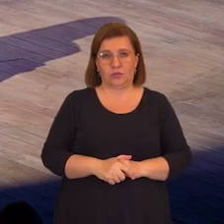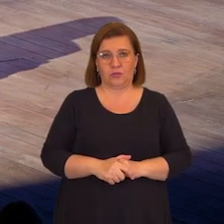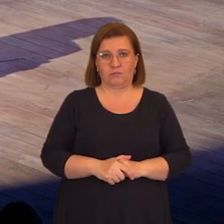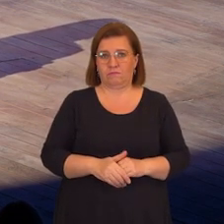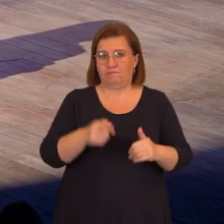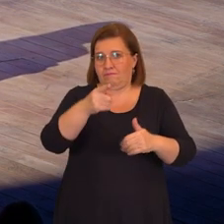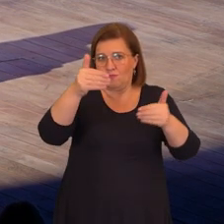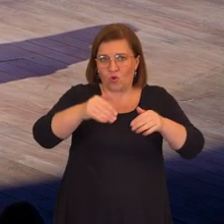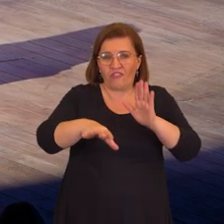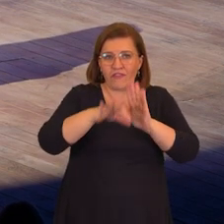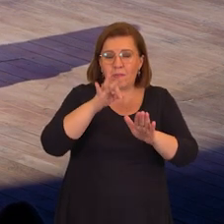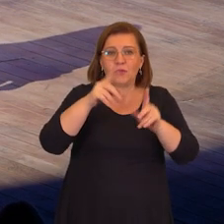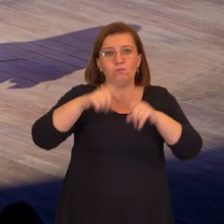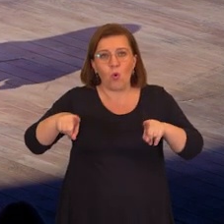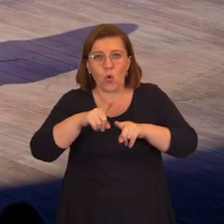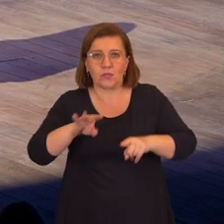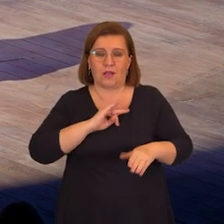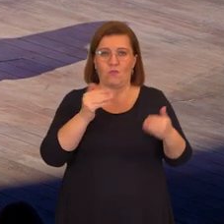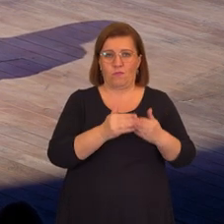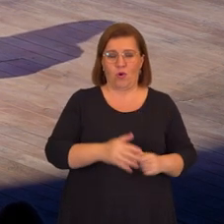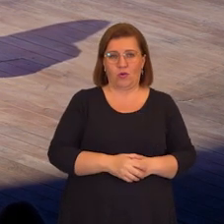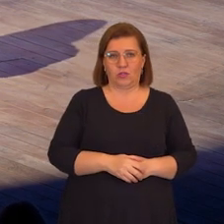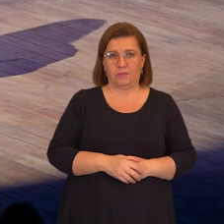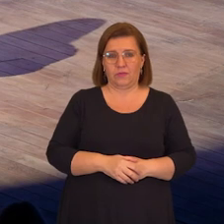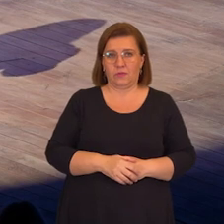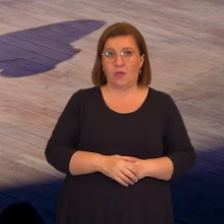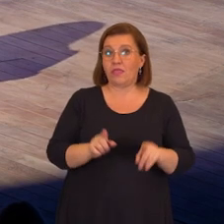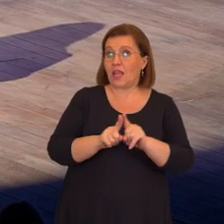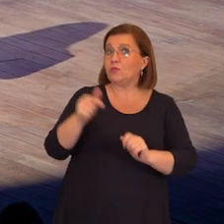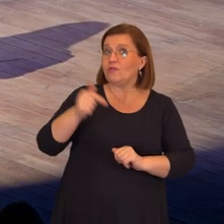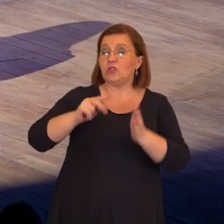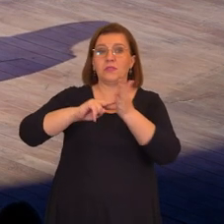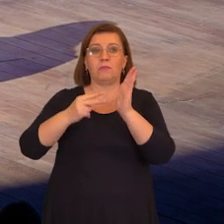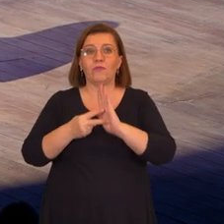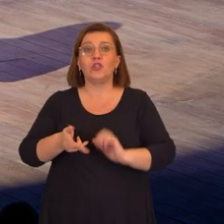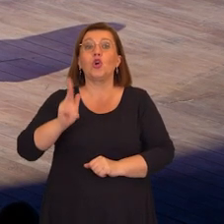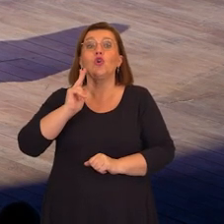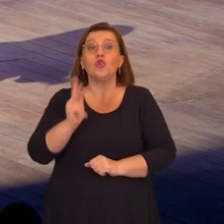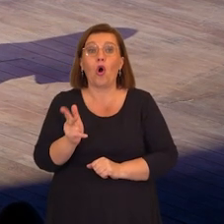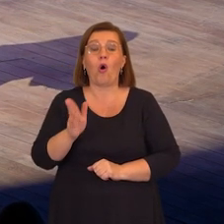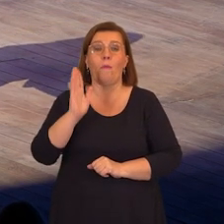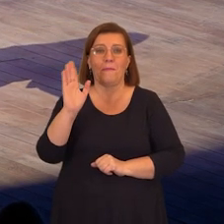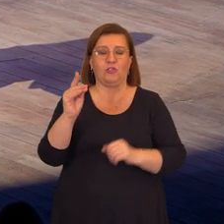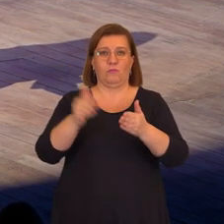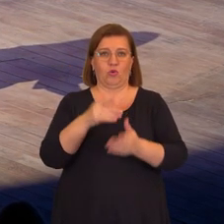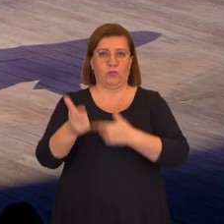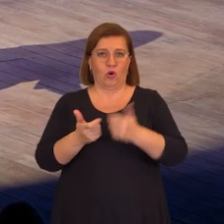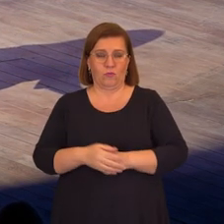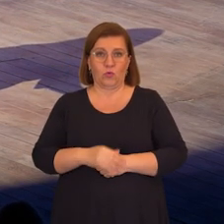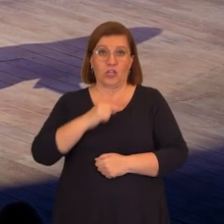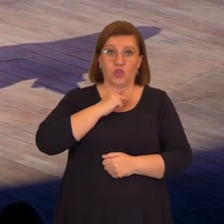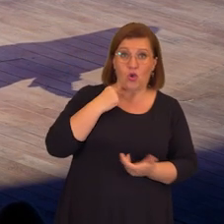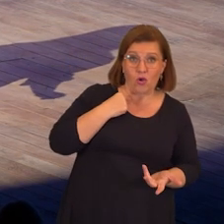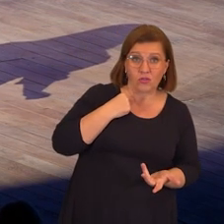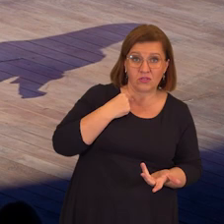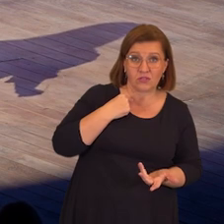muzyka nas będzie odprowadzać. Do zaplanowania również jest kto nam poprowadzi taką ceremonię. Ksiądz